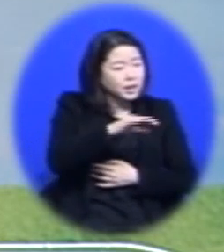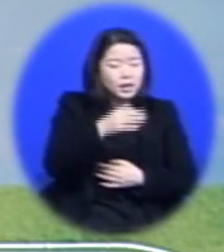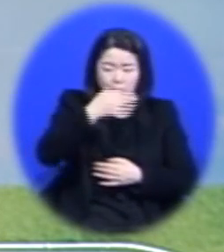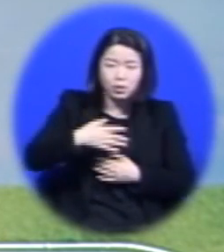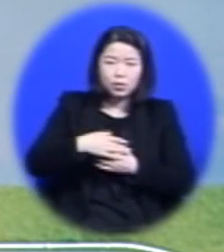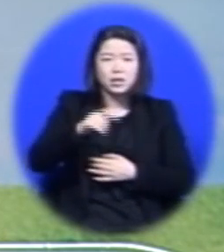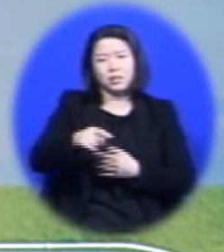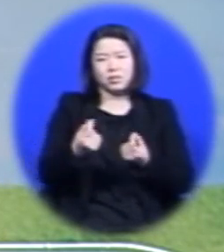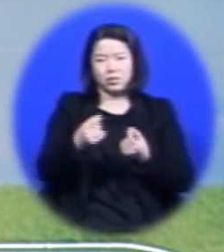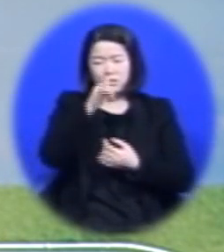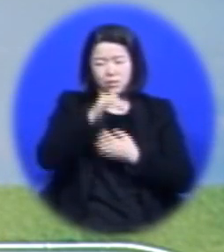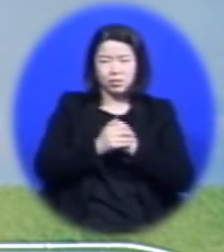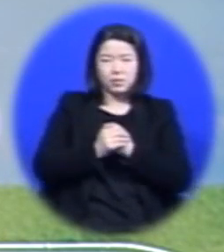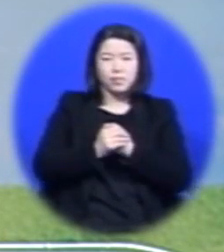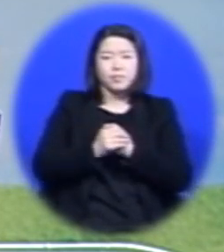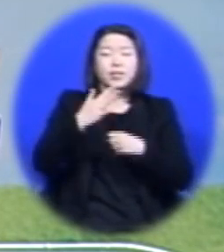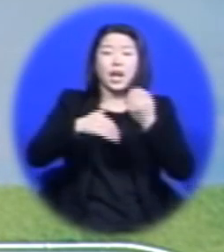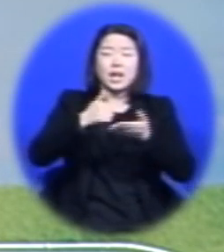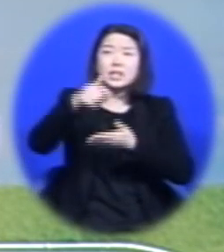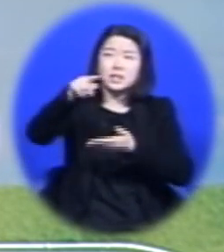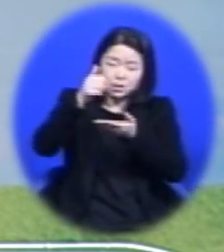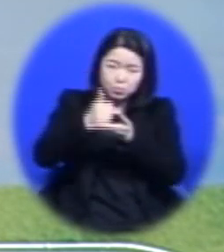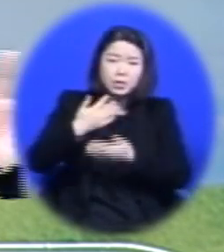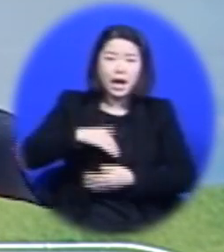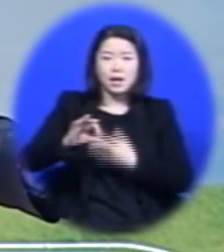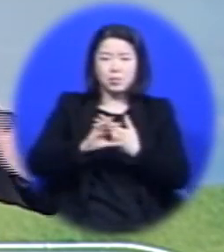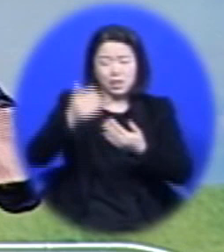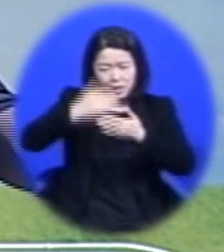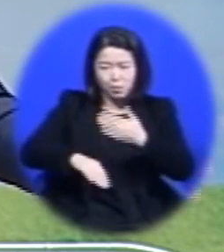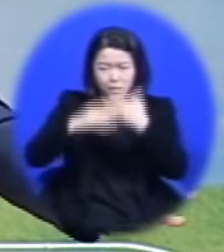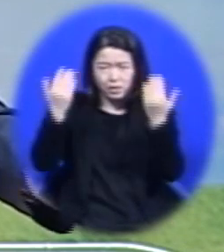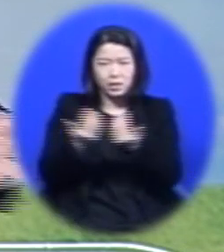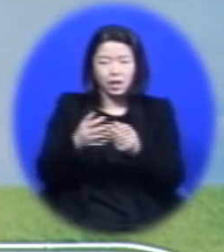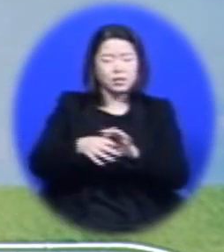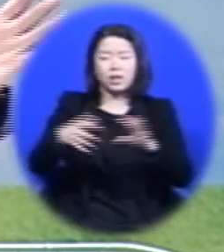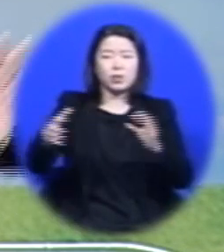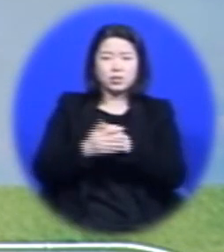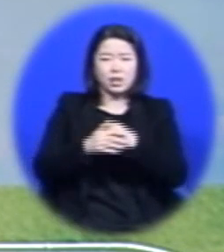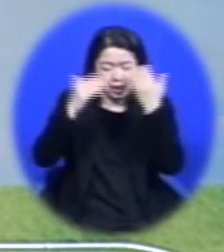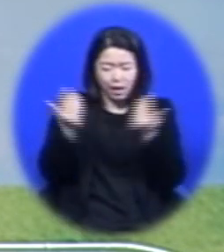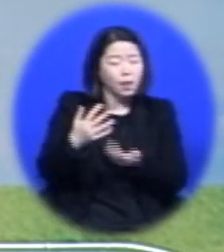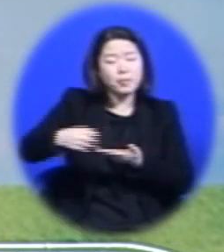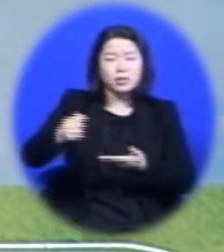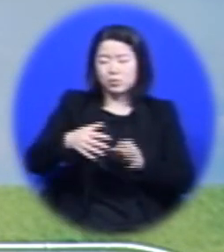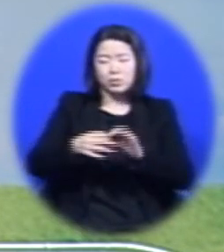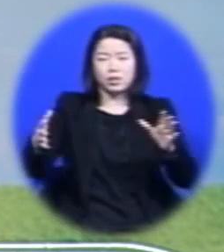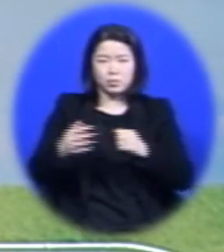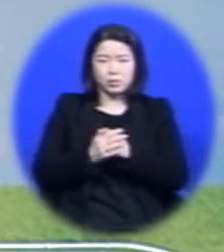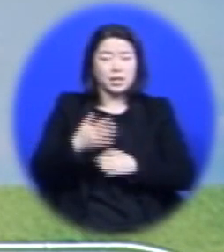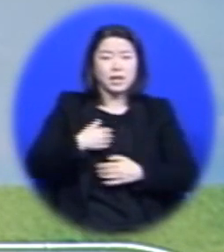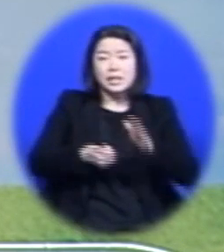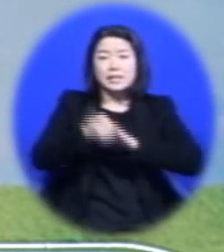힘들고 그런 거예요 하나님 그분을 알면 나머지는 다 상관없어 다 떼서 가도 난